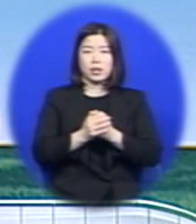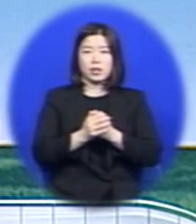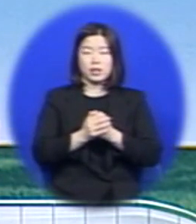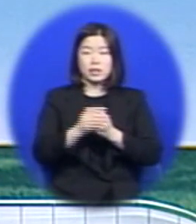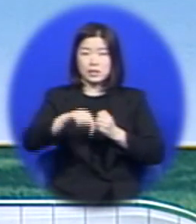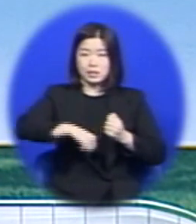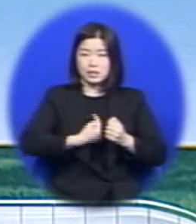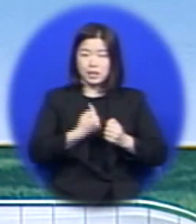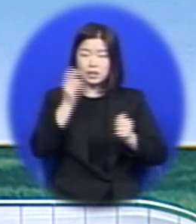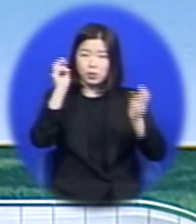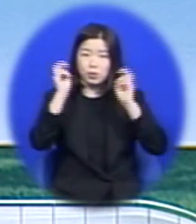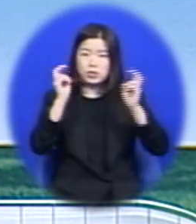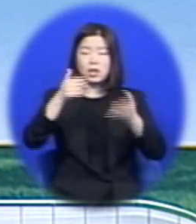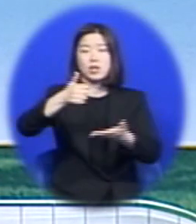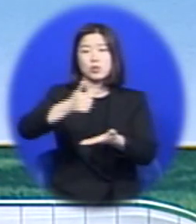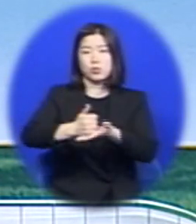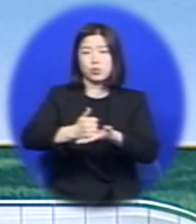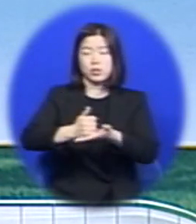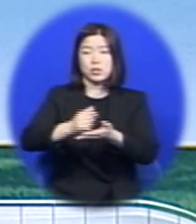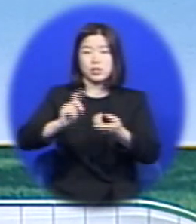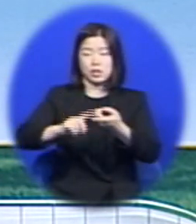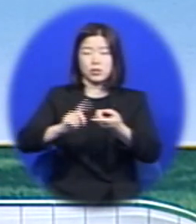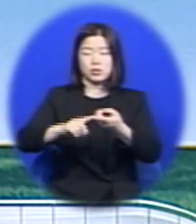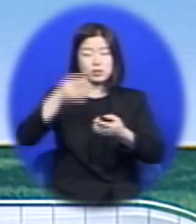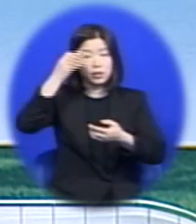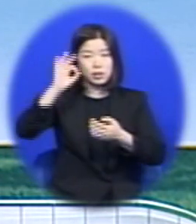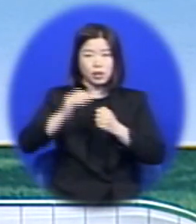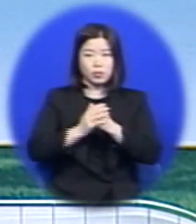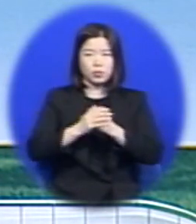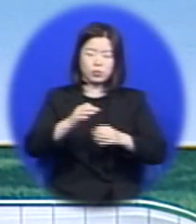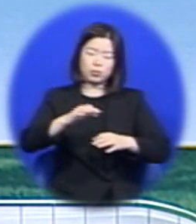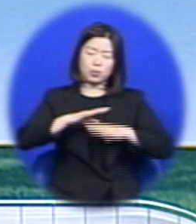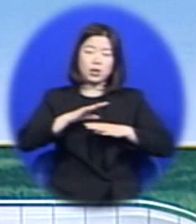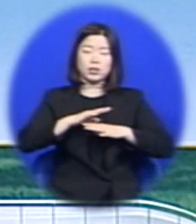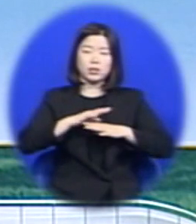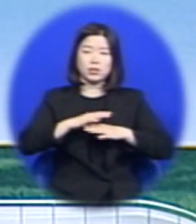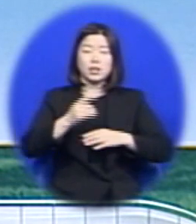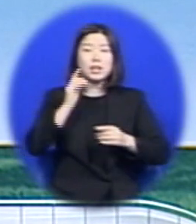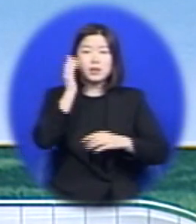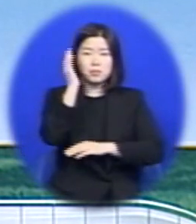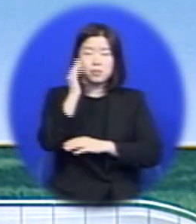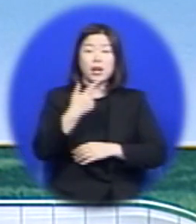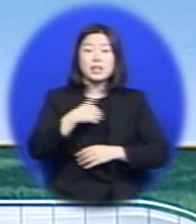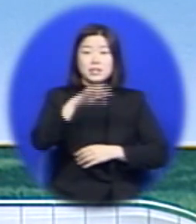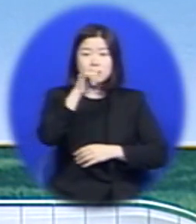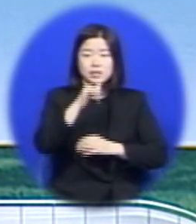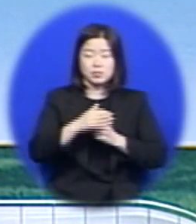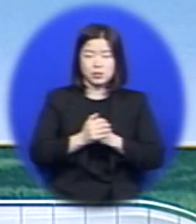세상에 자기 회사의 주인인 걸 깨닫고 그분이 기겁을 했던 이야기를 했습니다.